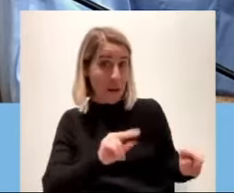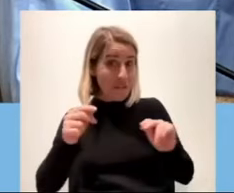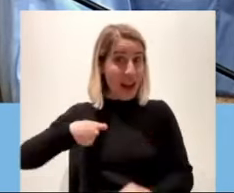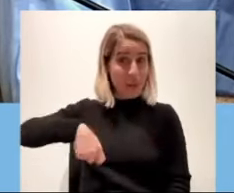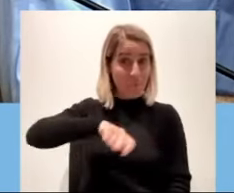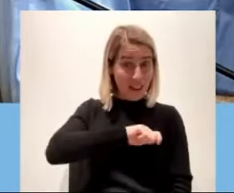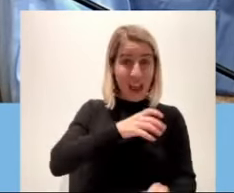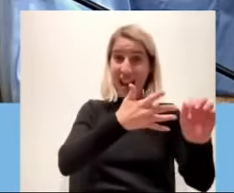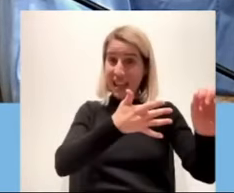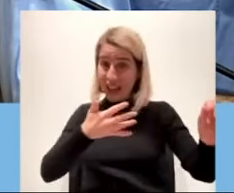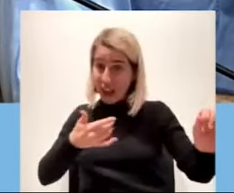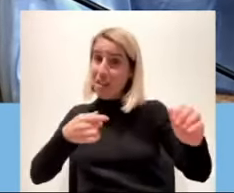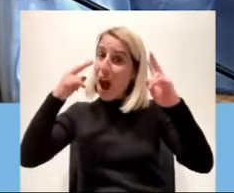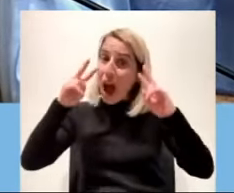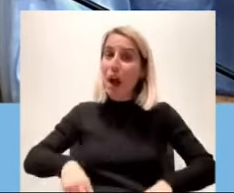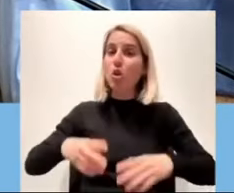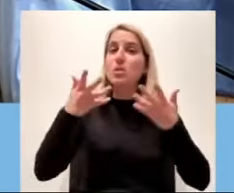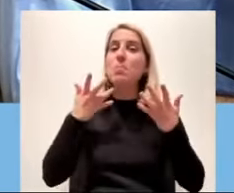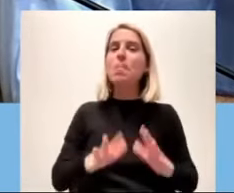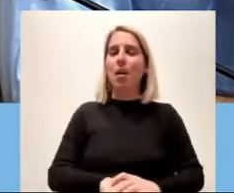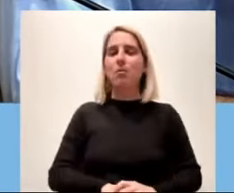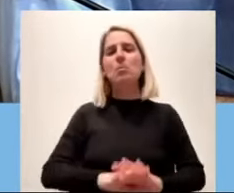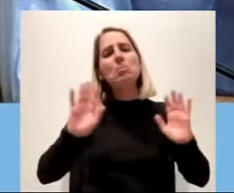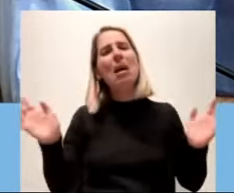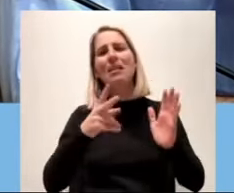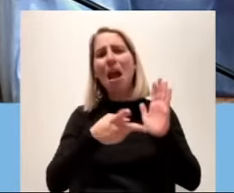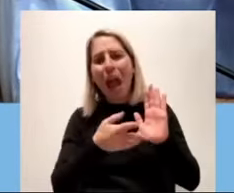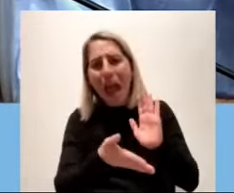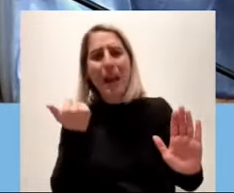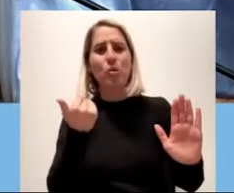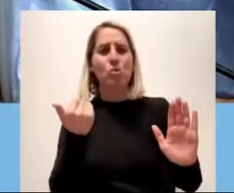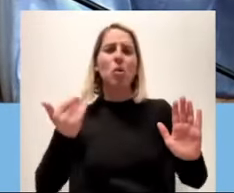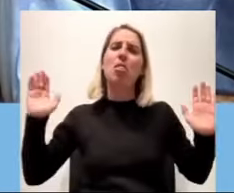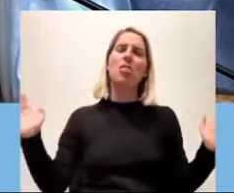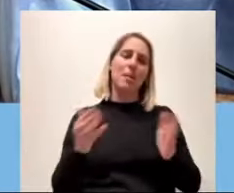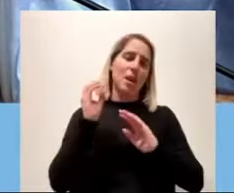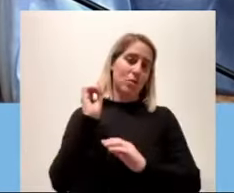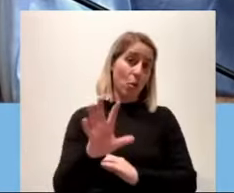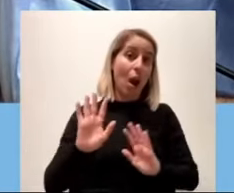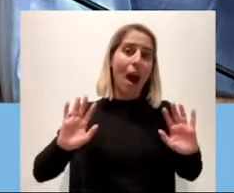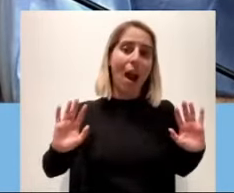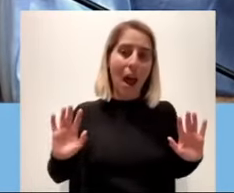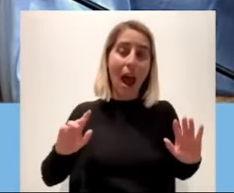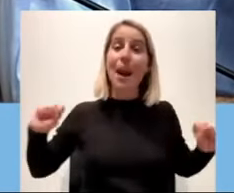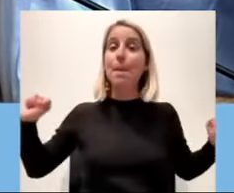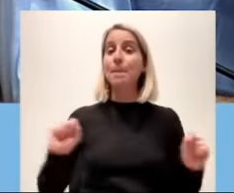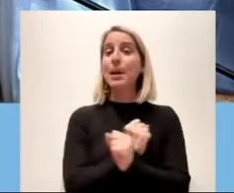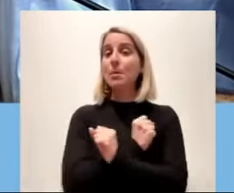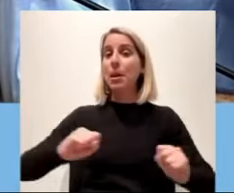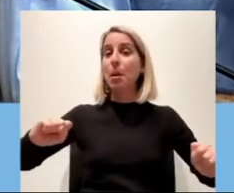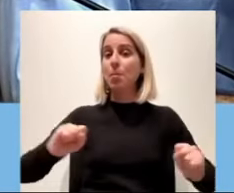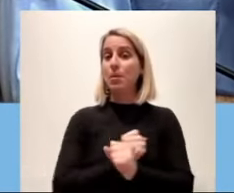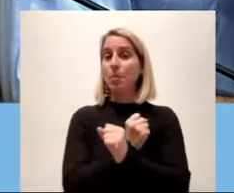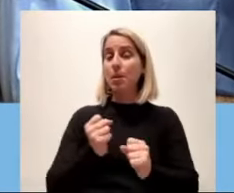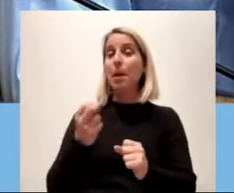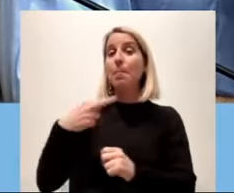Ιρλανδία. Ας μην το βάλουμε και αυτό, αλλά εάν επιμείνει η